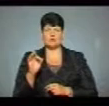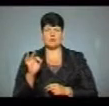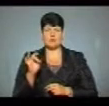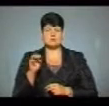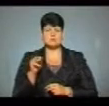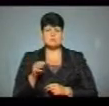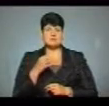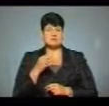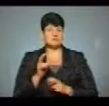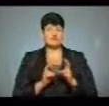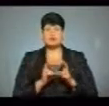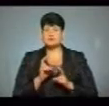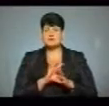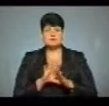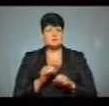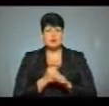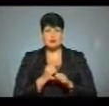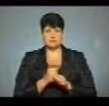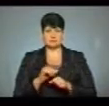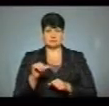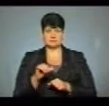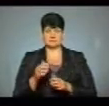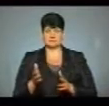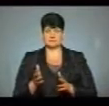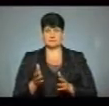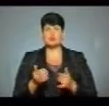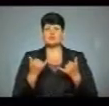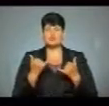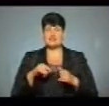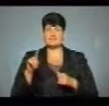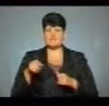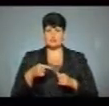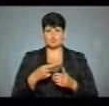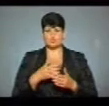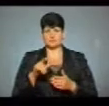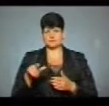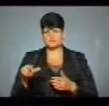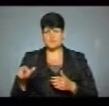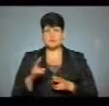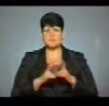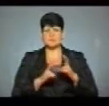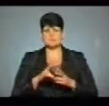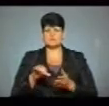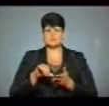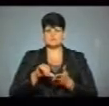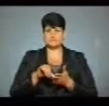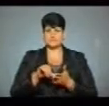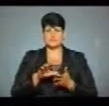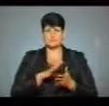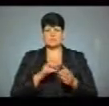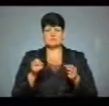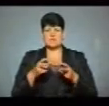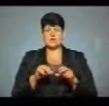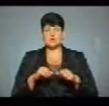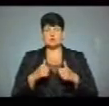що виробництво не продукує шкідливих відходів. Сьогодні на вимогу громадськості на підприємстві побували представники спеціальної